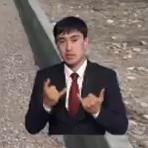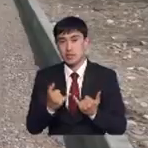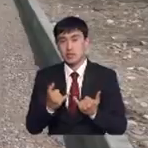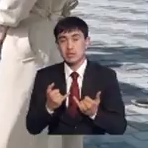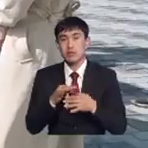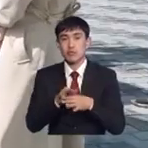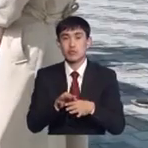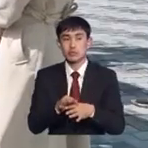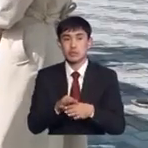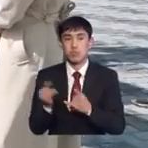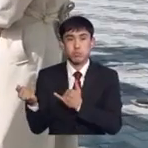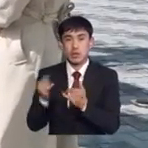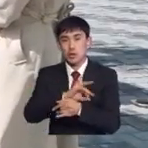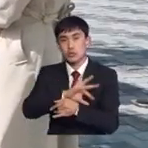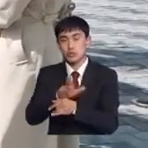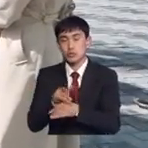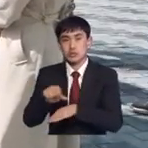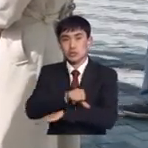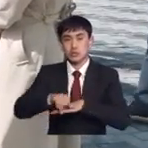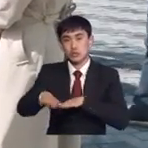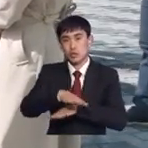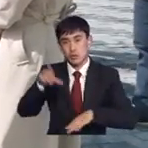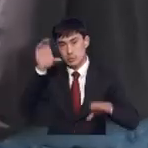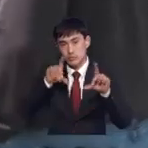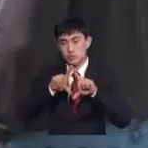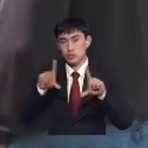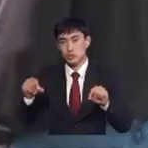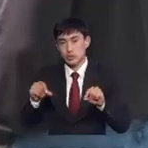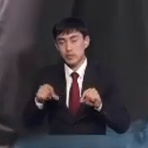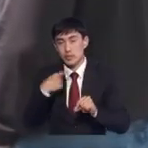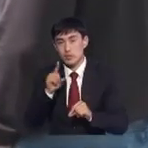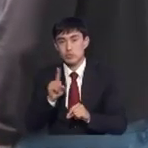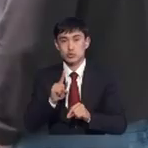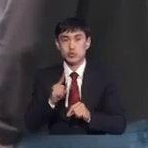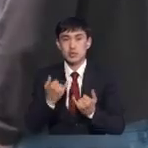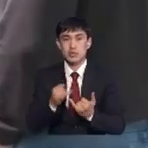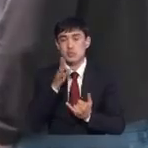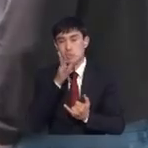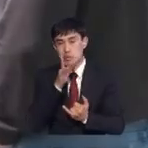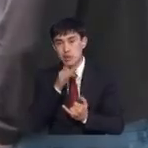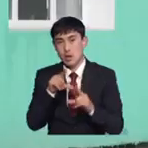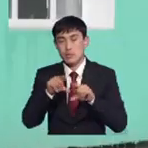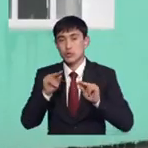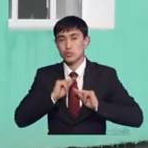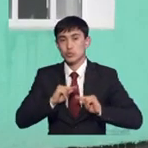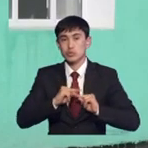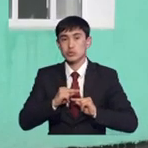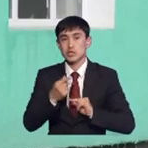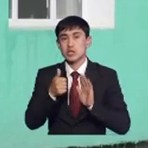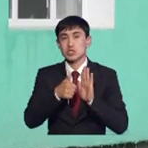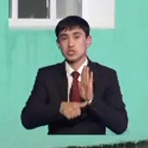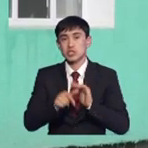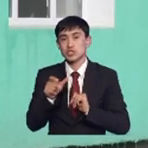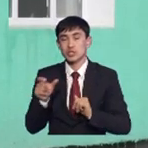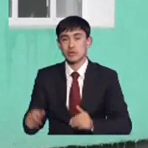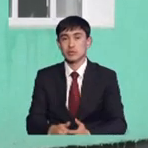этим проводится и благоустройство территории образовательного учреждения. Стоит отметить, что на данный момент на объекте трудятся около